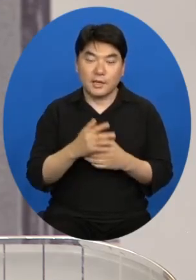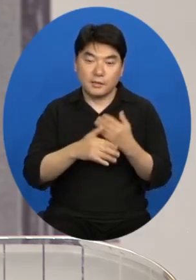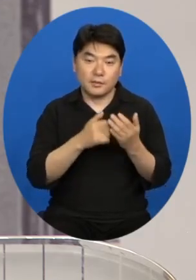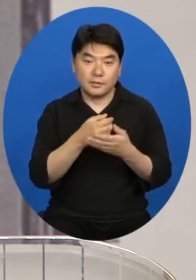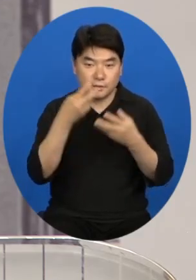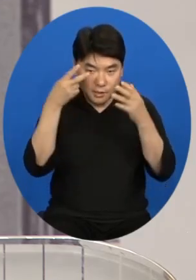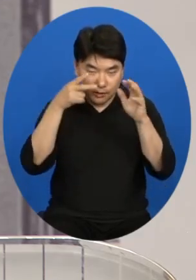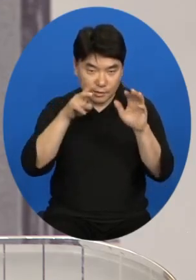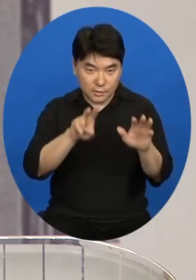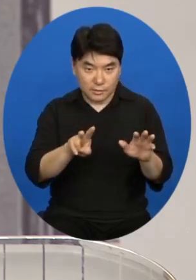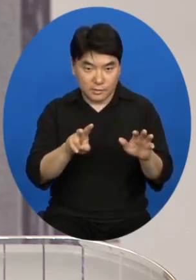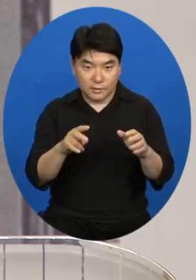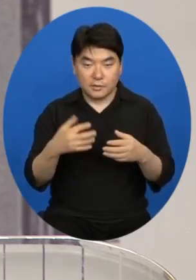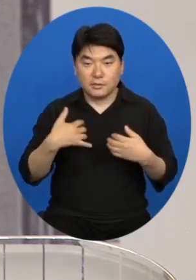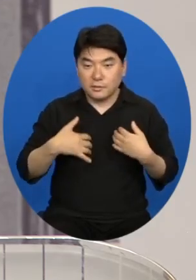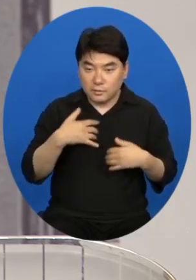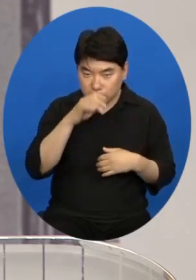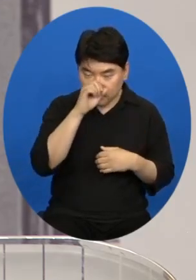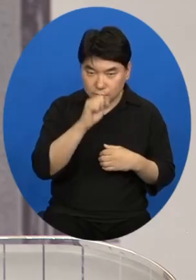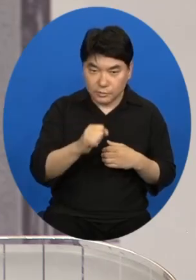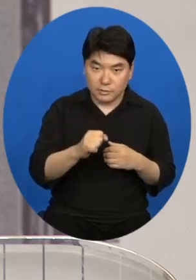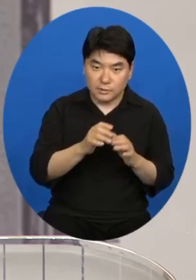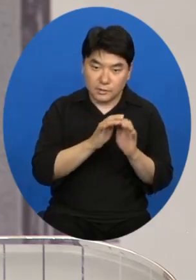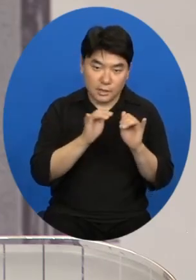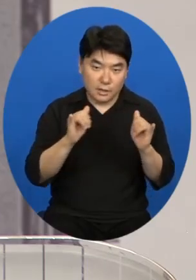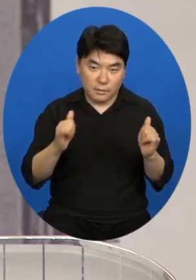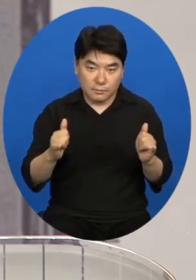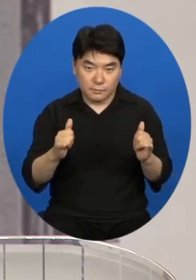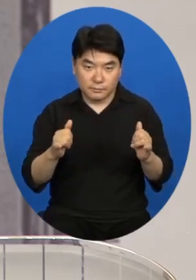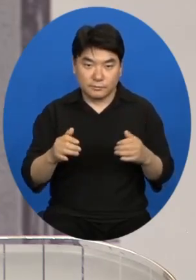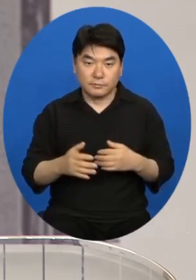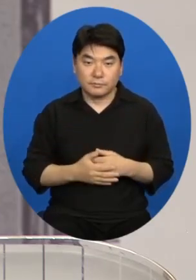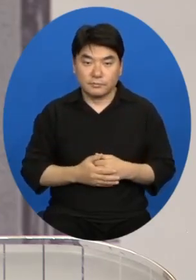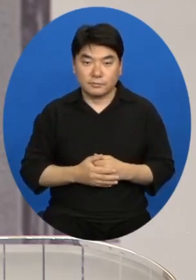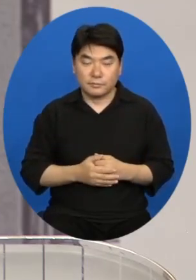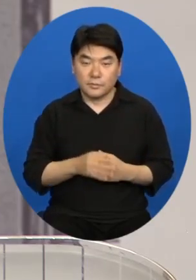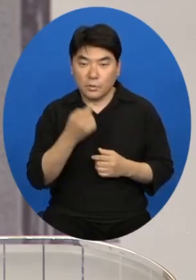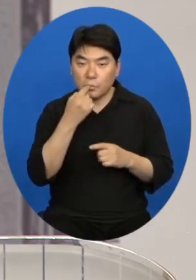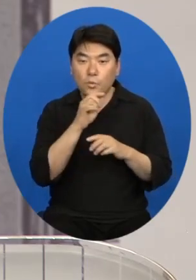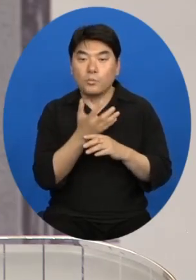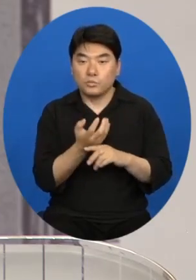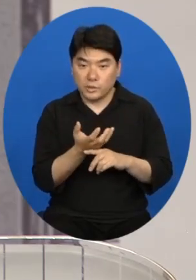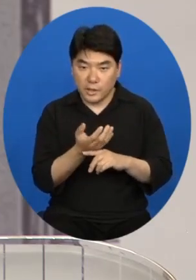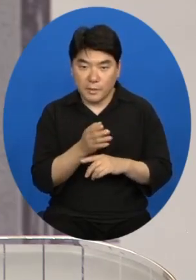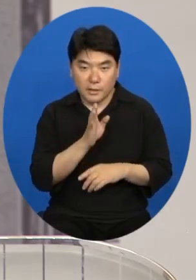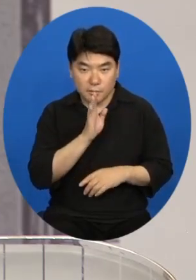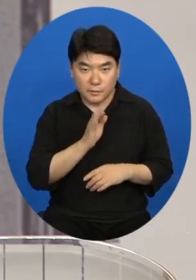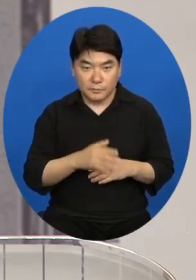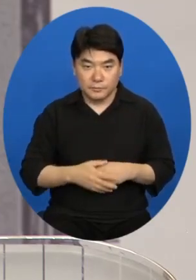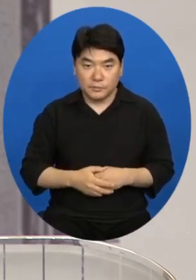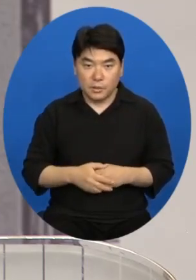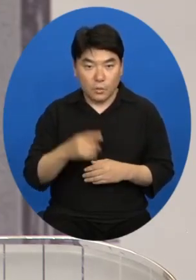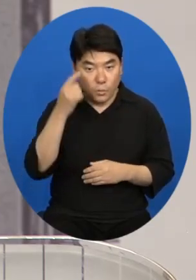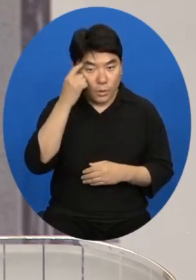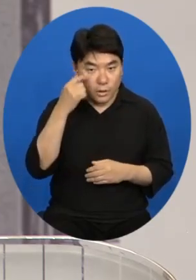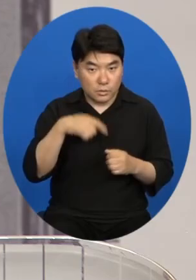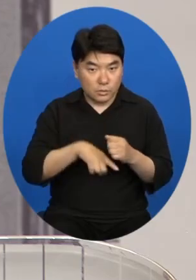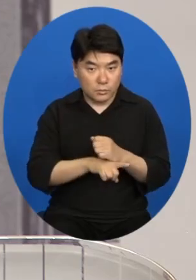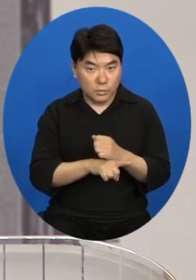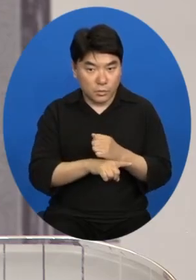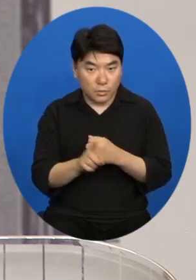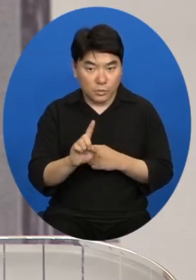거예요. 너는 내가 가장 귀중히 여기는 나의 큰 가장 귀한 보물이야. 왜 그럴까요?